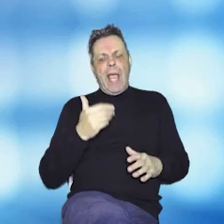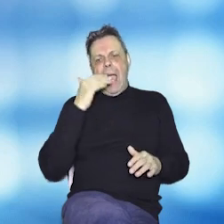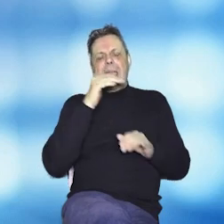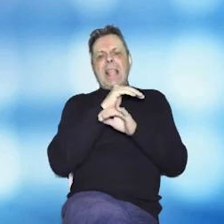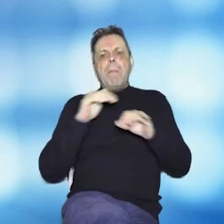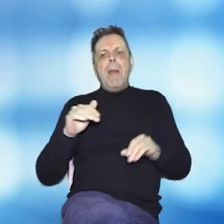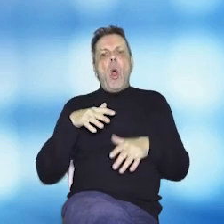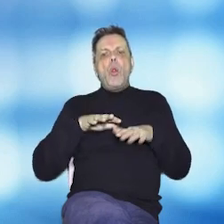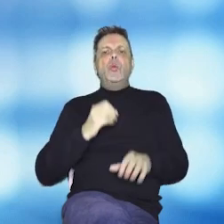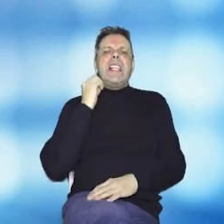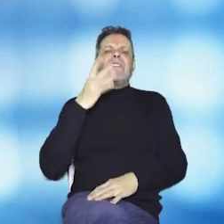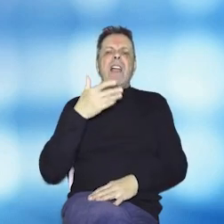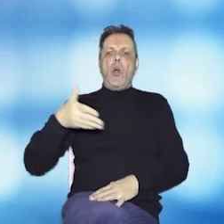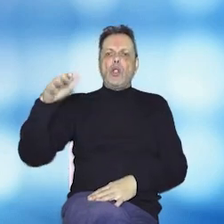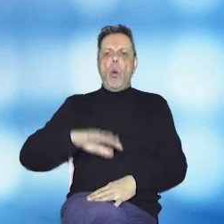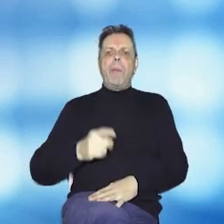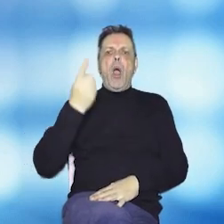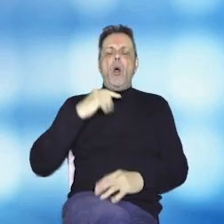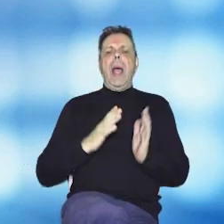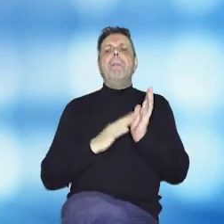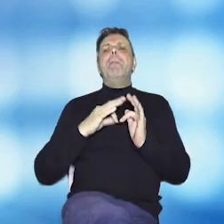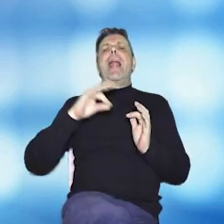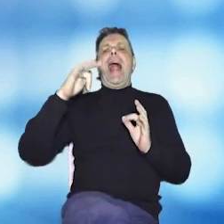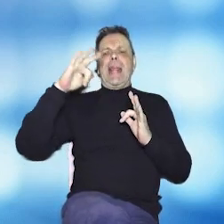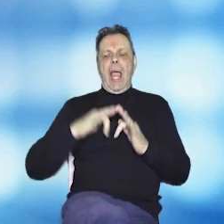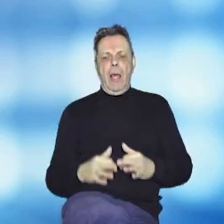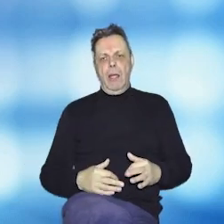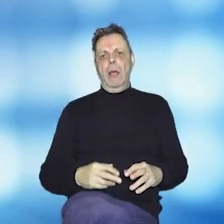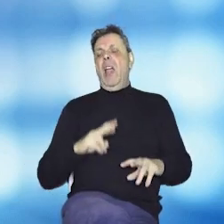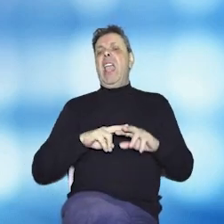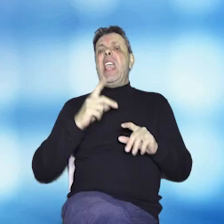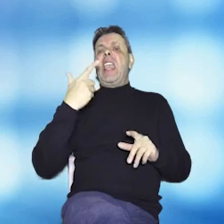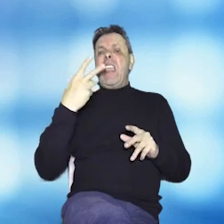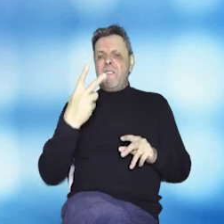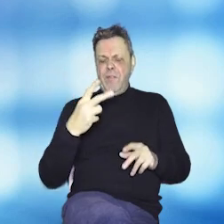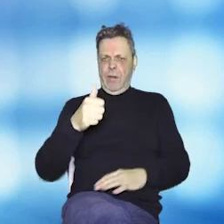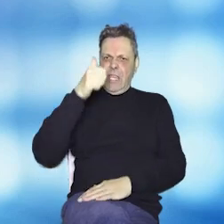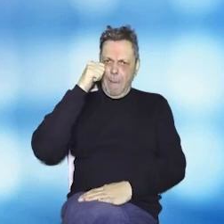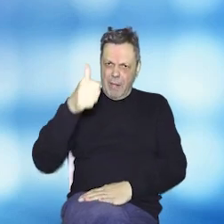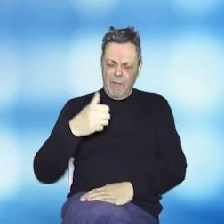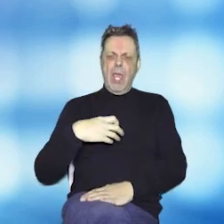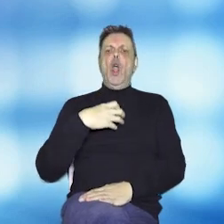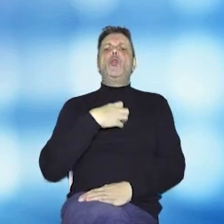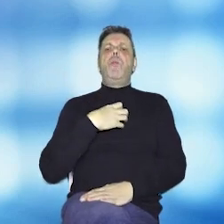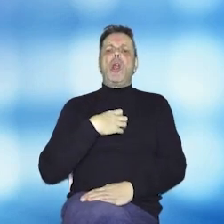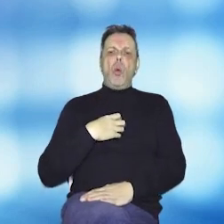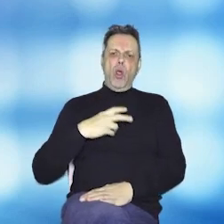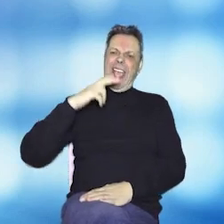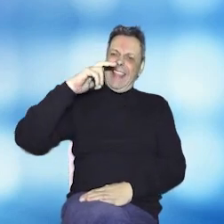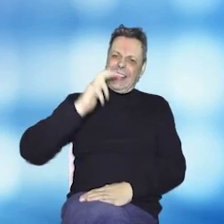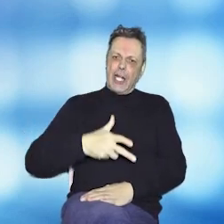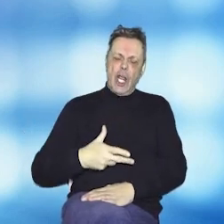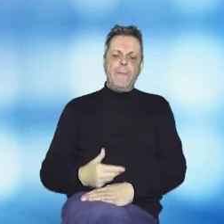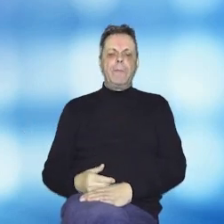1 milijun ljudi svake godine umre od malarije. Iza HIV infekcije, koja je prva, iza tuberkuloze, to je treća po